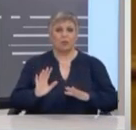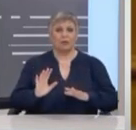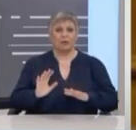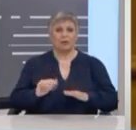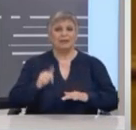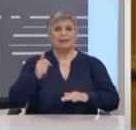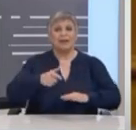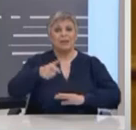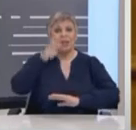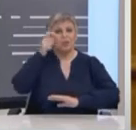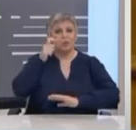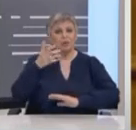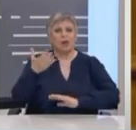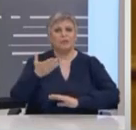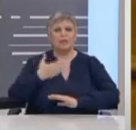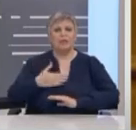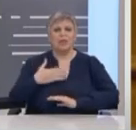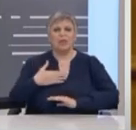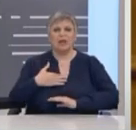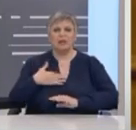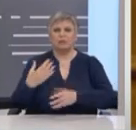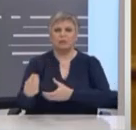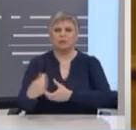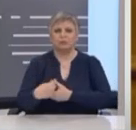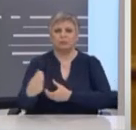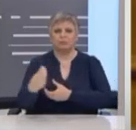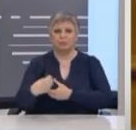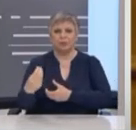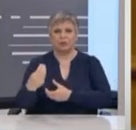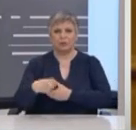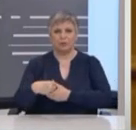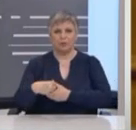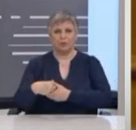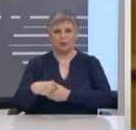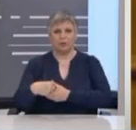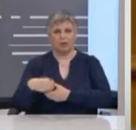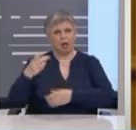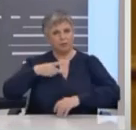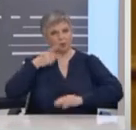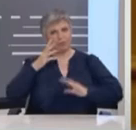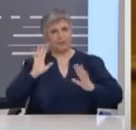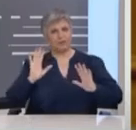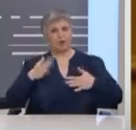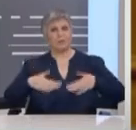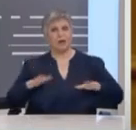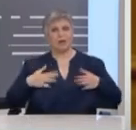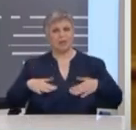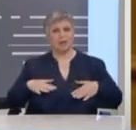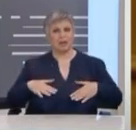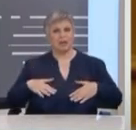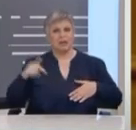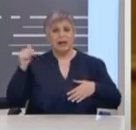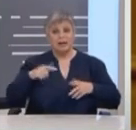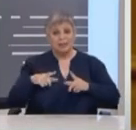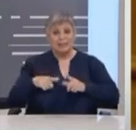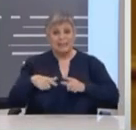διαρκώς διεκδικεί να έχει τη δυνατότητα παρέμβασης, επέμβασης σε μια ανεξάρτητη χώρα και μάλιστα κράτος μέλος της